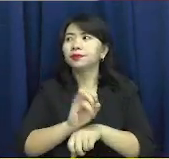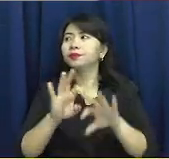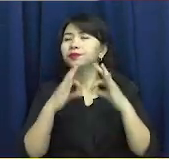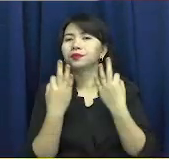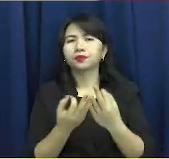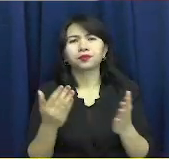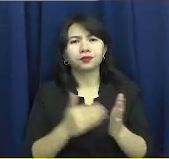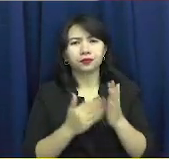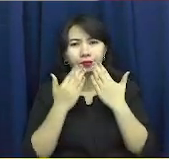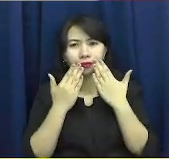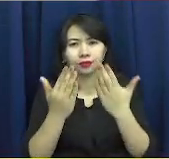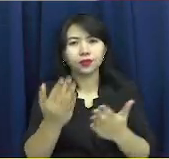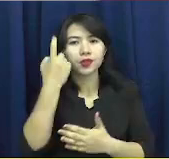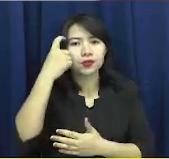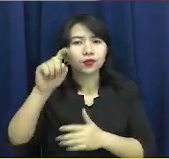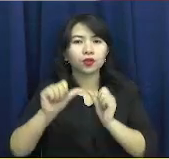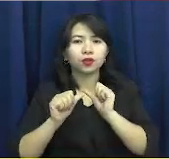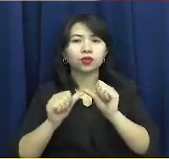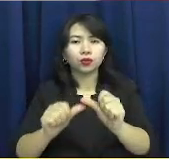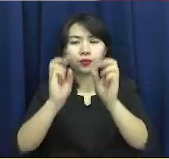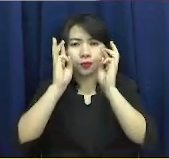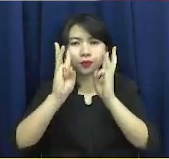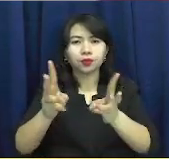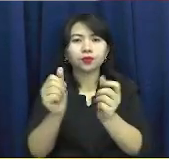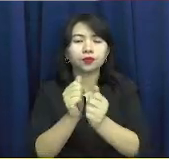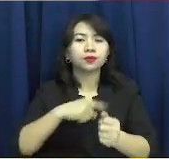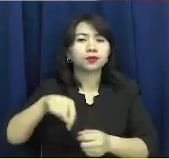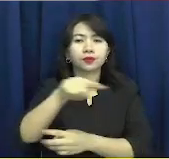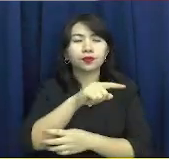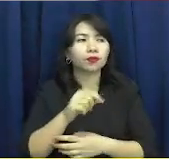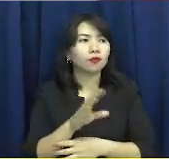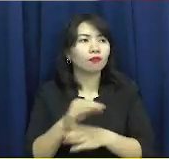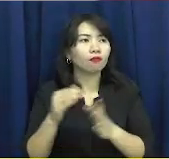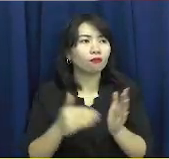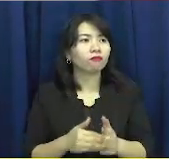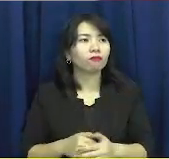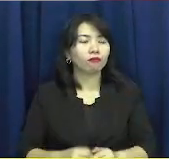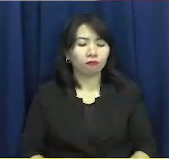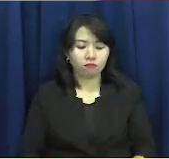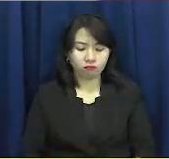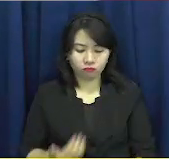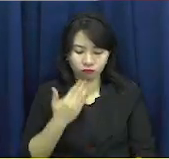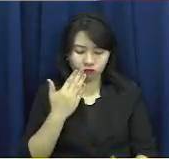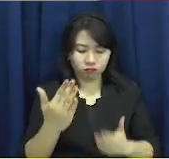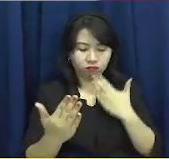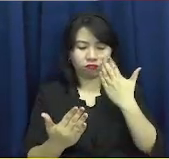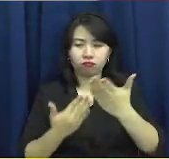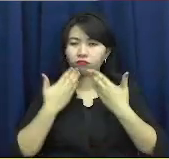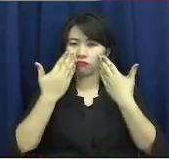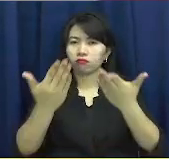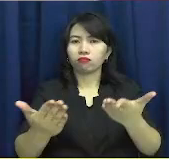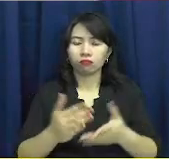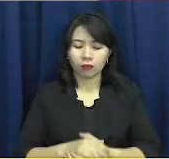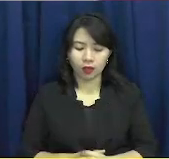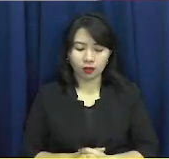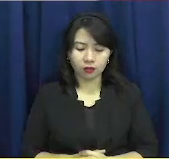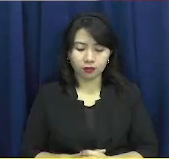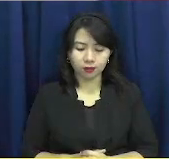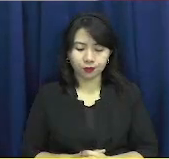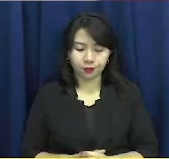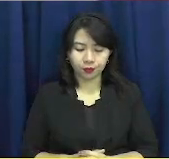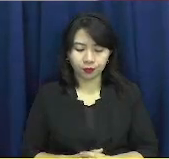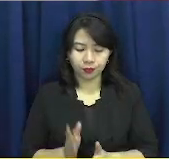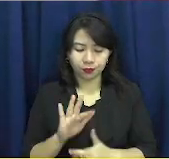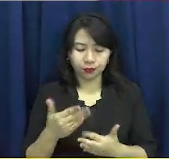maraming salamat sa pag-tune inyo po sa ating pong programa. And also, maraming salamat din po sa mga bawat areas